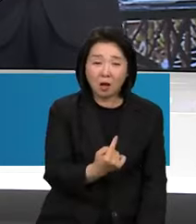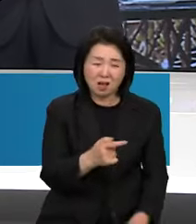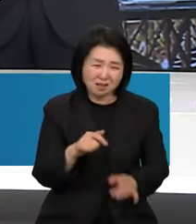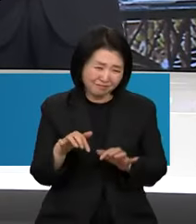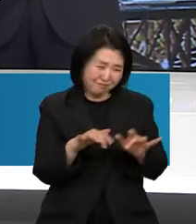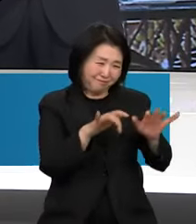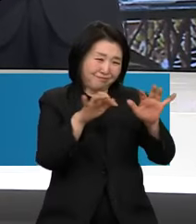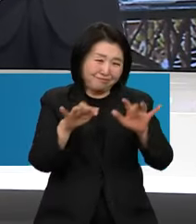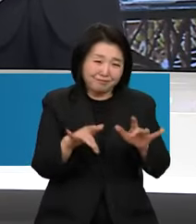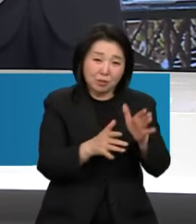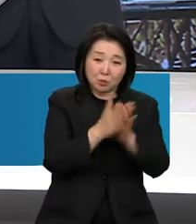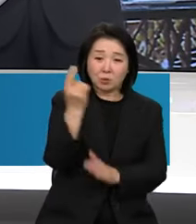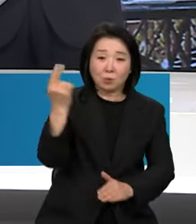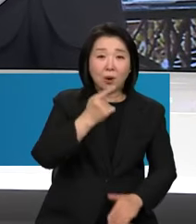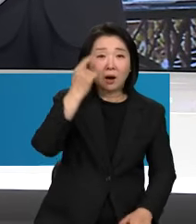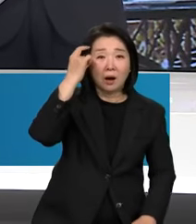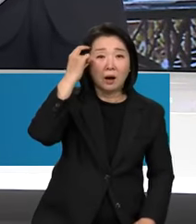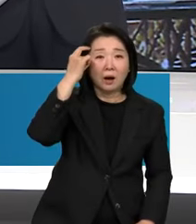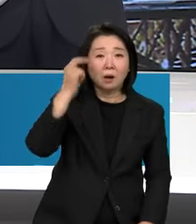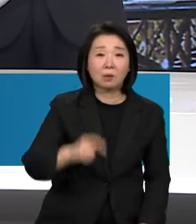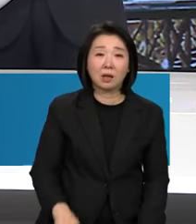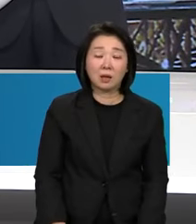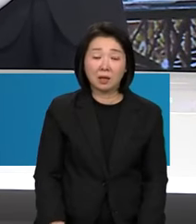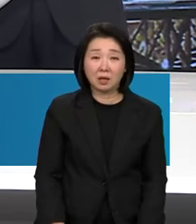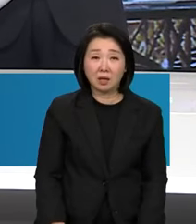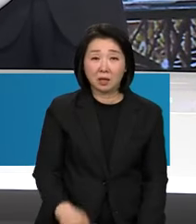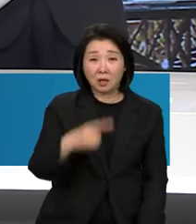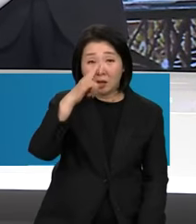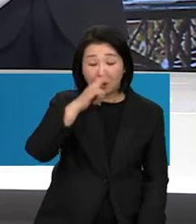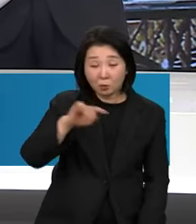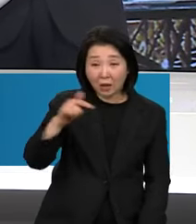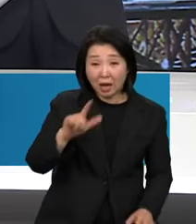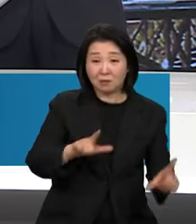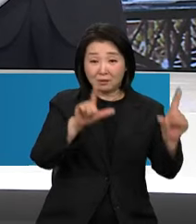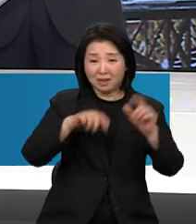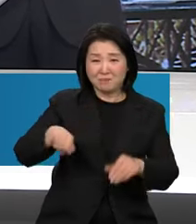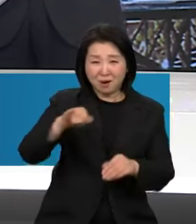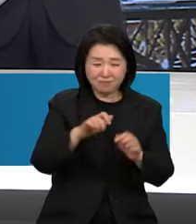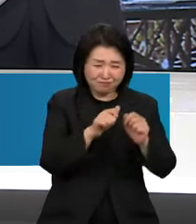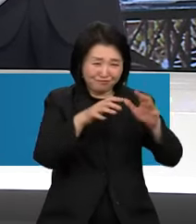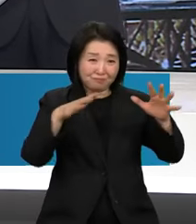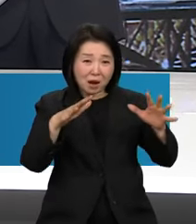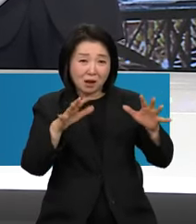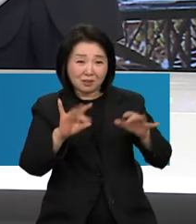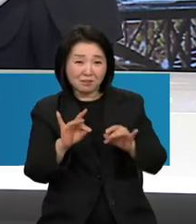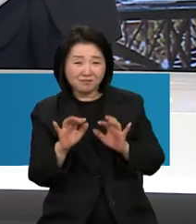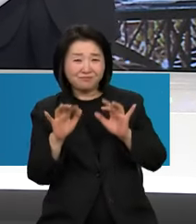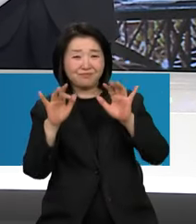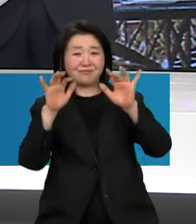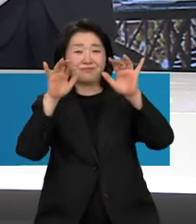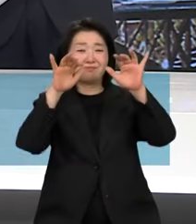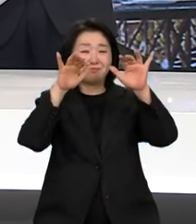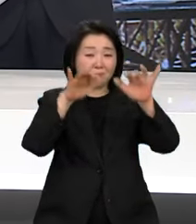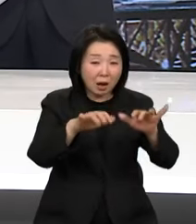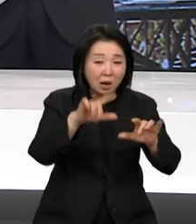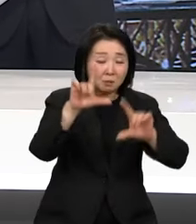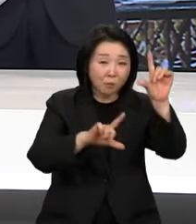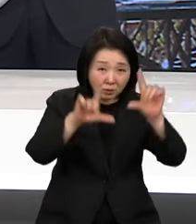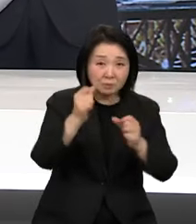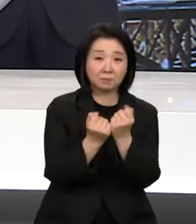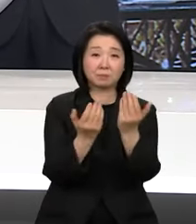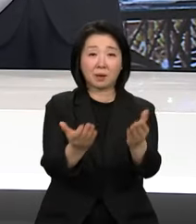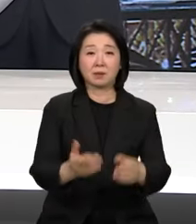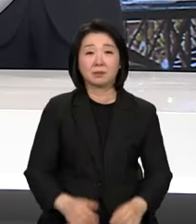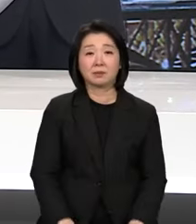벌레 대가 도심까지 몰려오게 되는 건지 동양 하루 사리가 개체수를 늘리고 처음 날아오르는 서식지 현장을 한민정